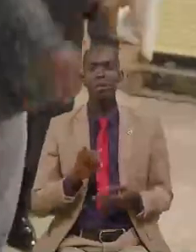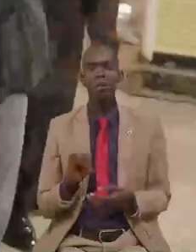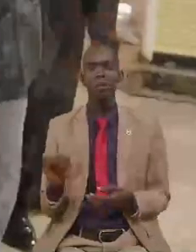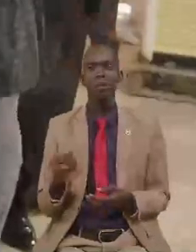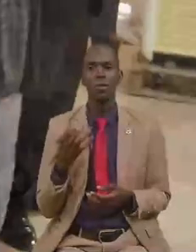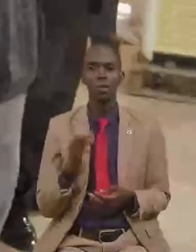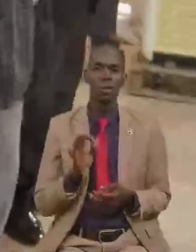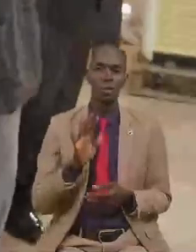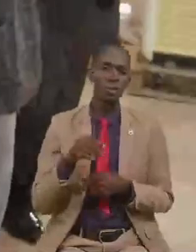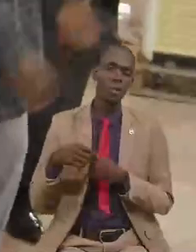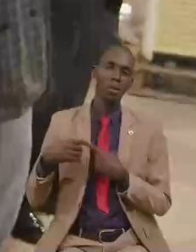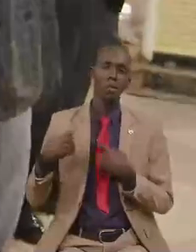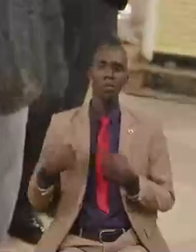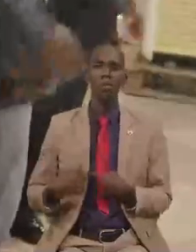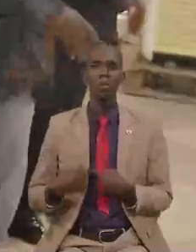ton cœur,